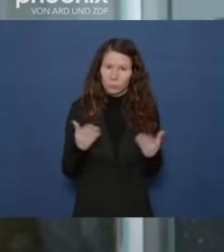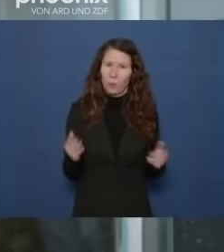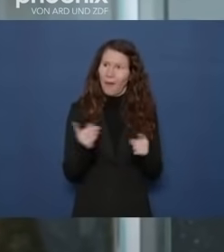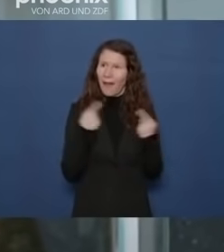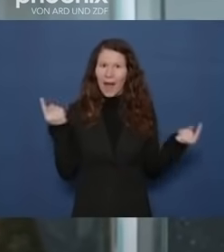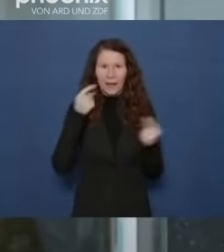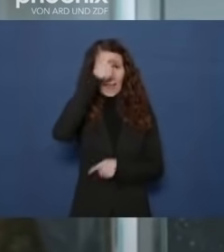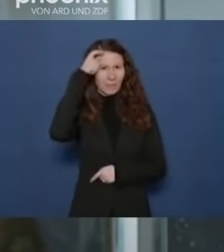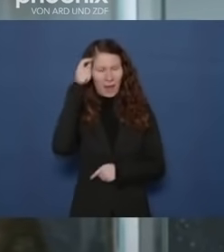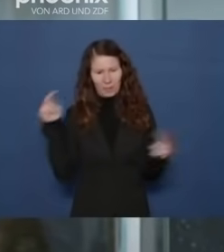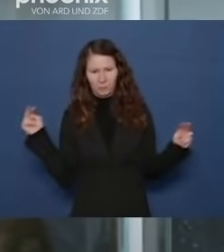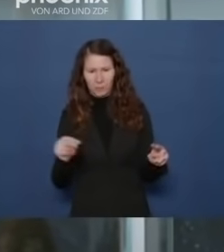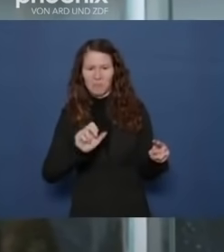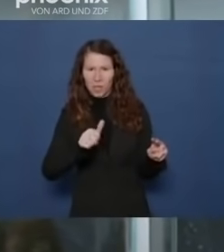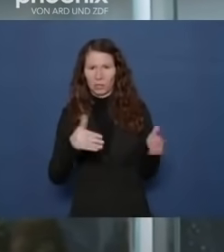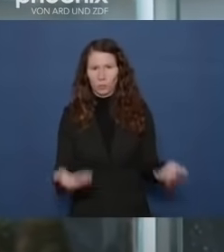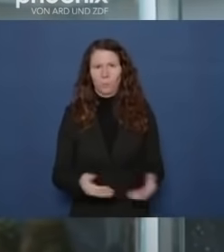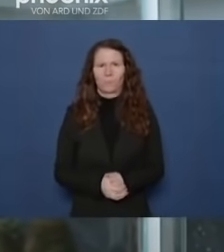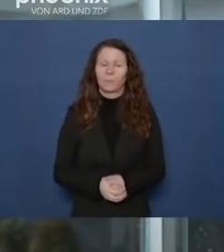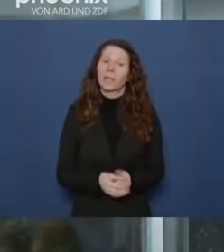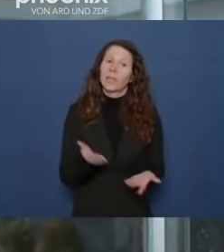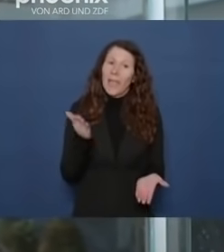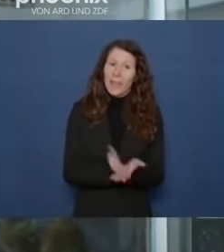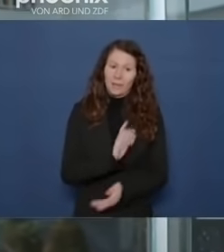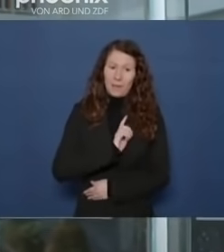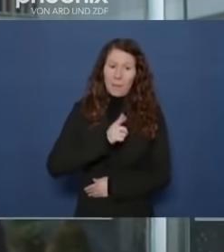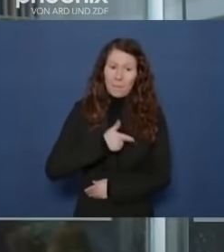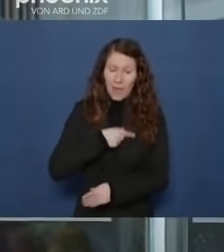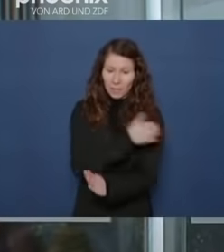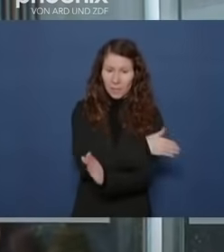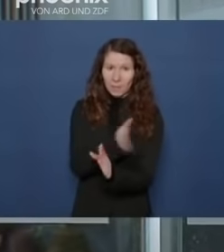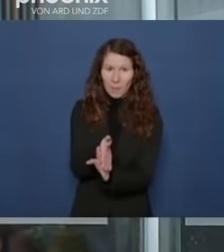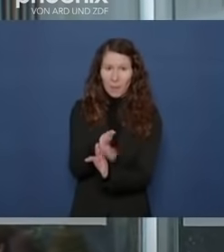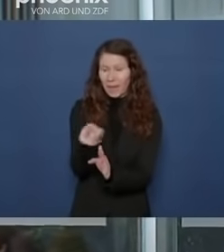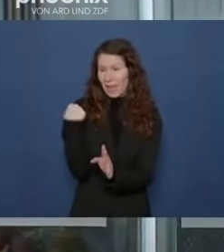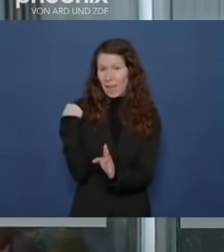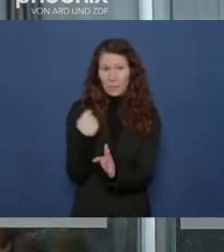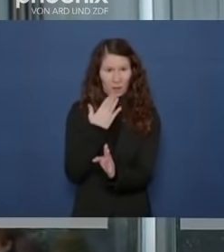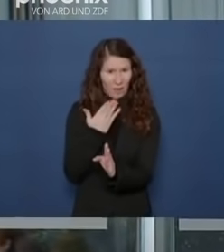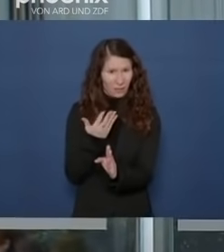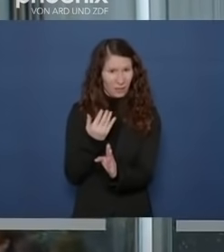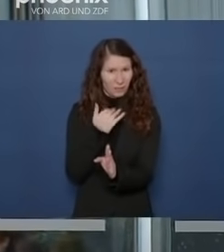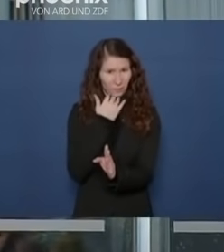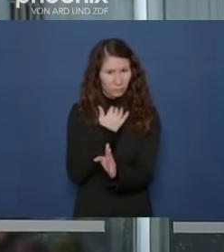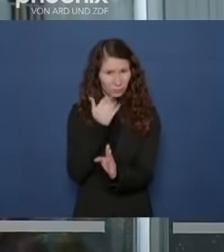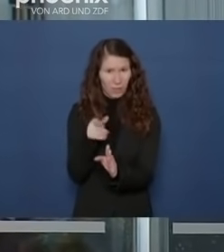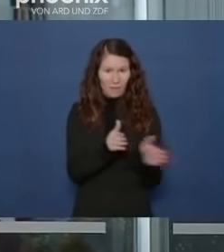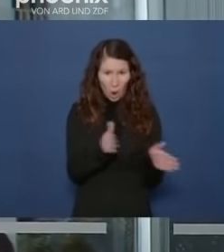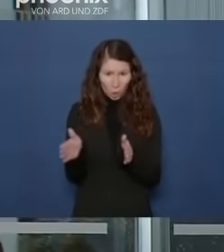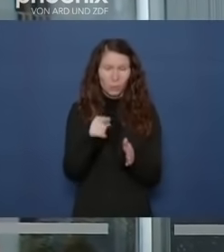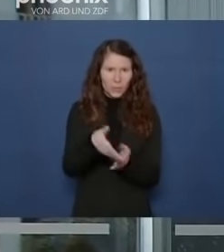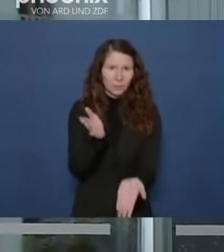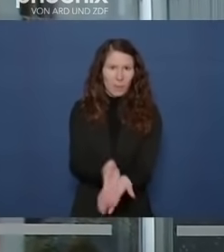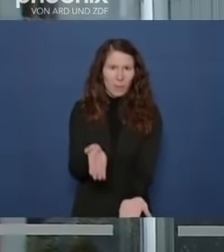aller Experten. Aber dann genau Ende März enden die genannten Verordnungen. Und vor dem Hintergrund ist es wichtig, darüber zu